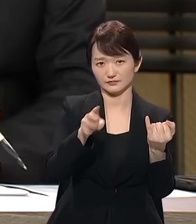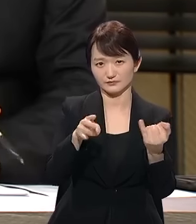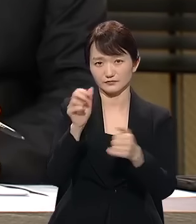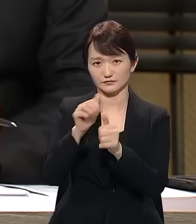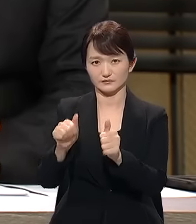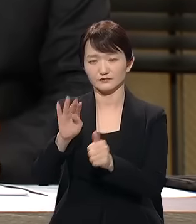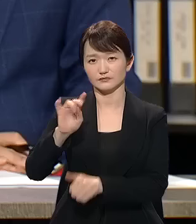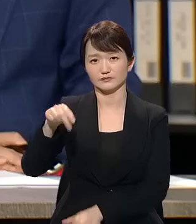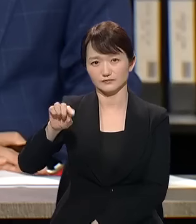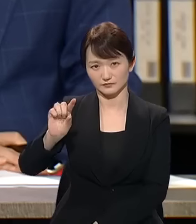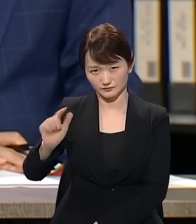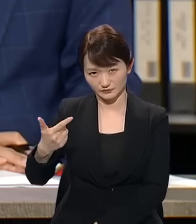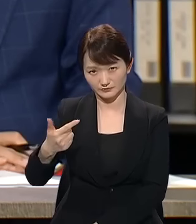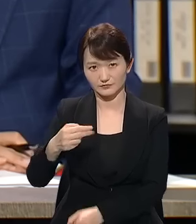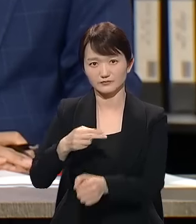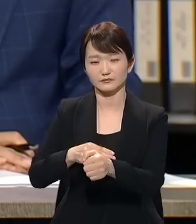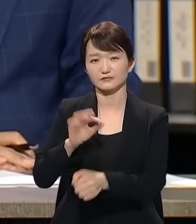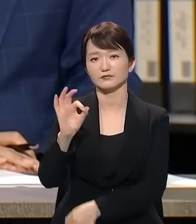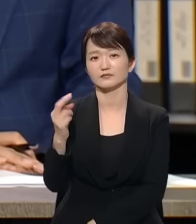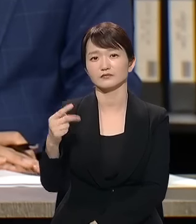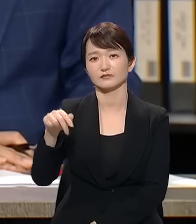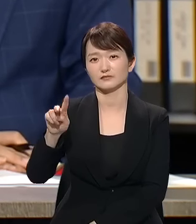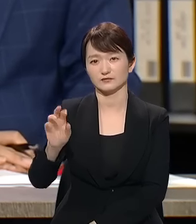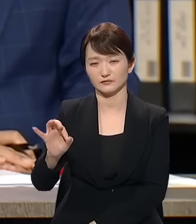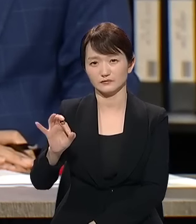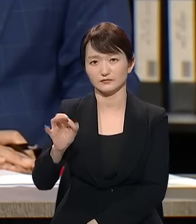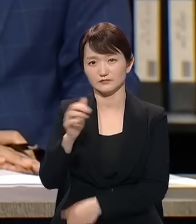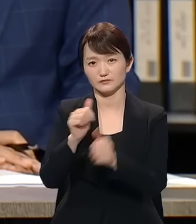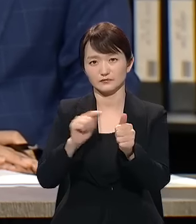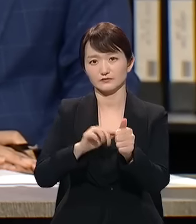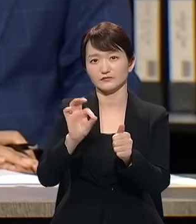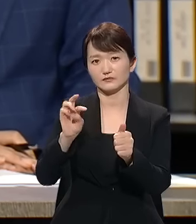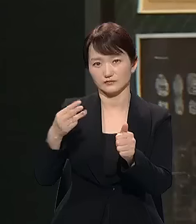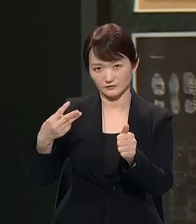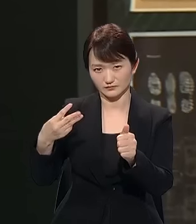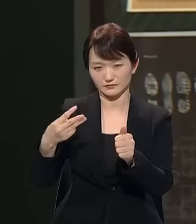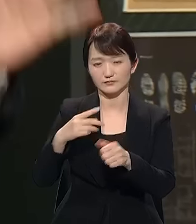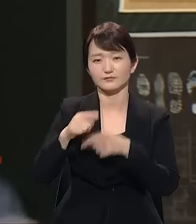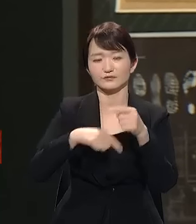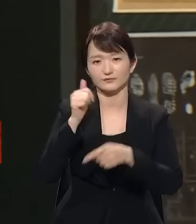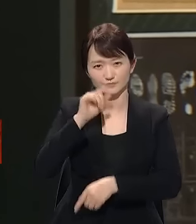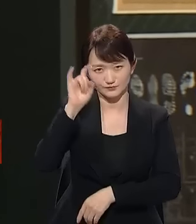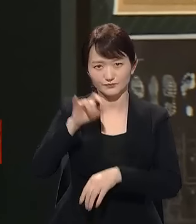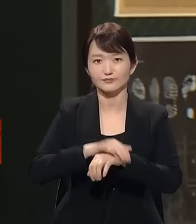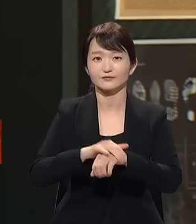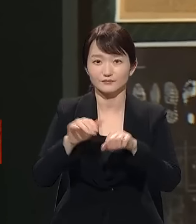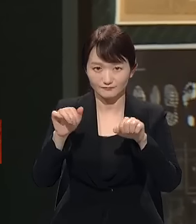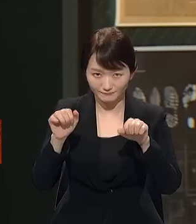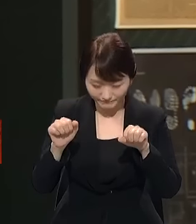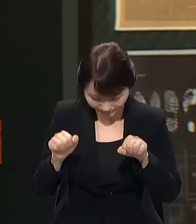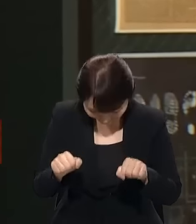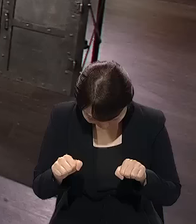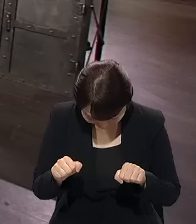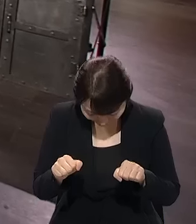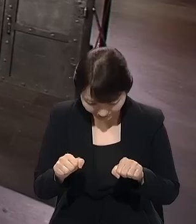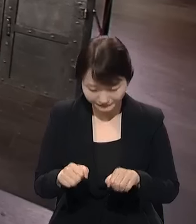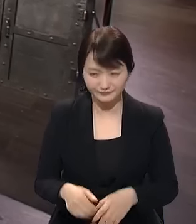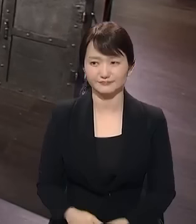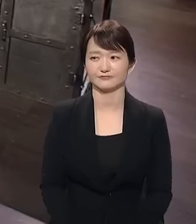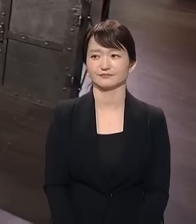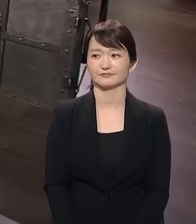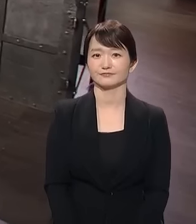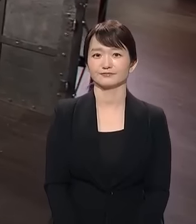변호사, 오윤성 순천향 대교수, 양재일 변호사 그리고 박준혜 수호 선생님 나오셨습니다. 안녕하세요. 안녕하세요.